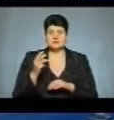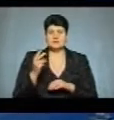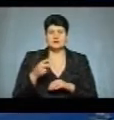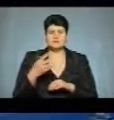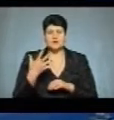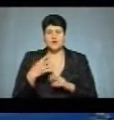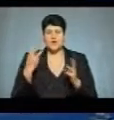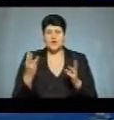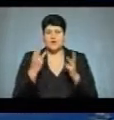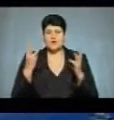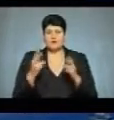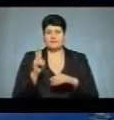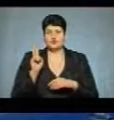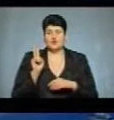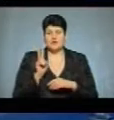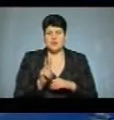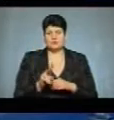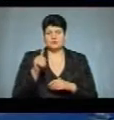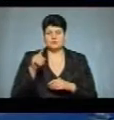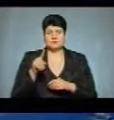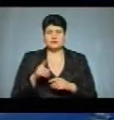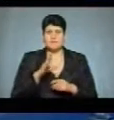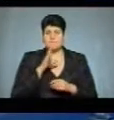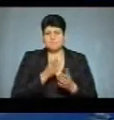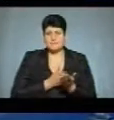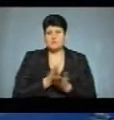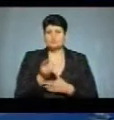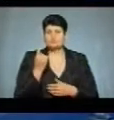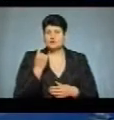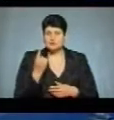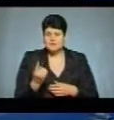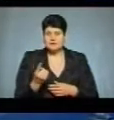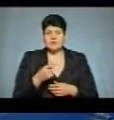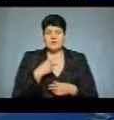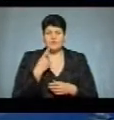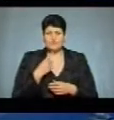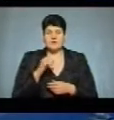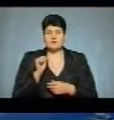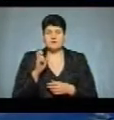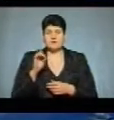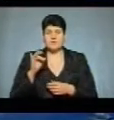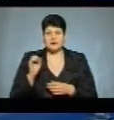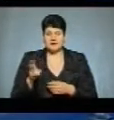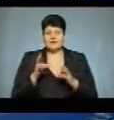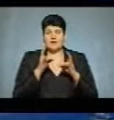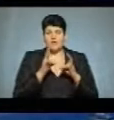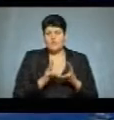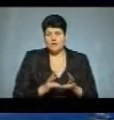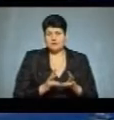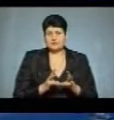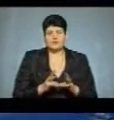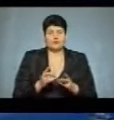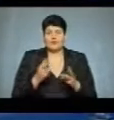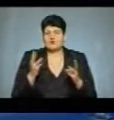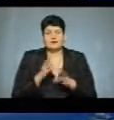горів тролейбус, який курсує за першим маршрутом. За словами речника пожежно-рятувальної служби області Андрій Брика, травмованих у пожежі не було.